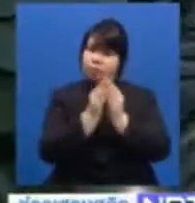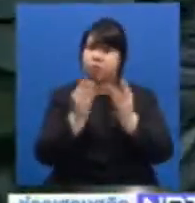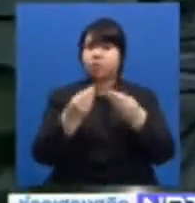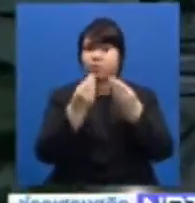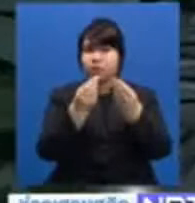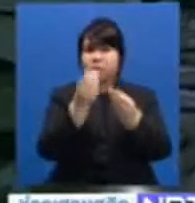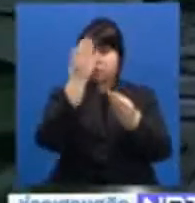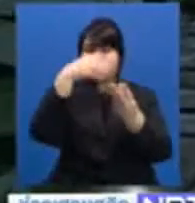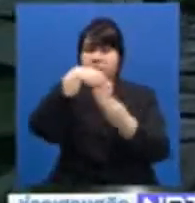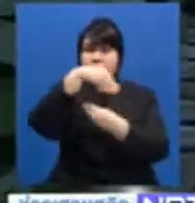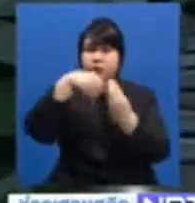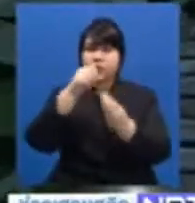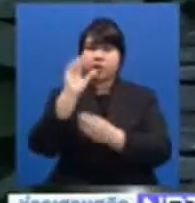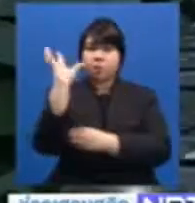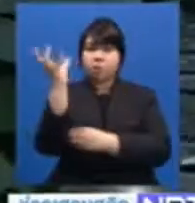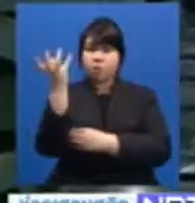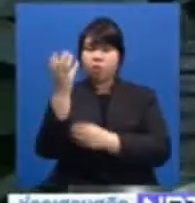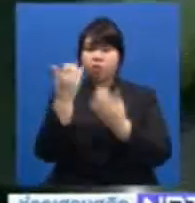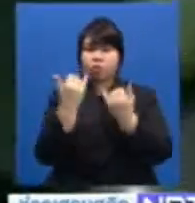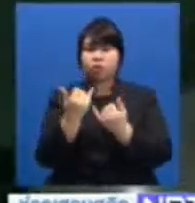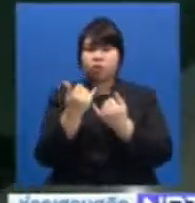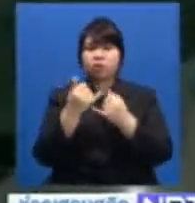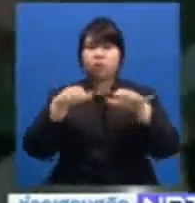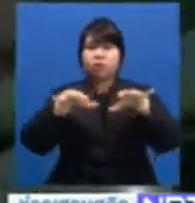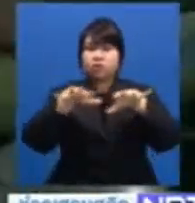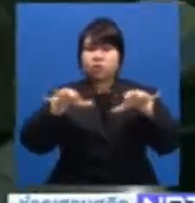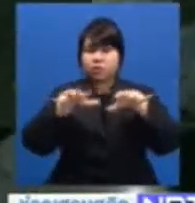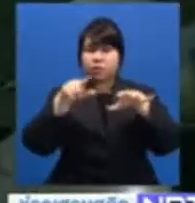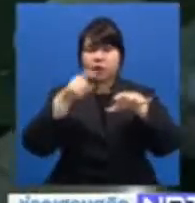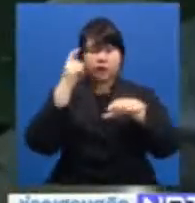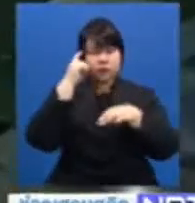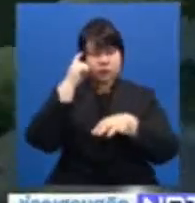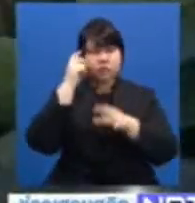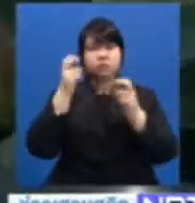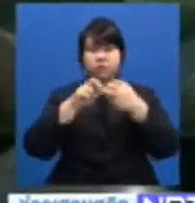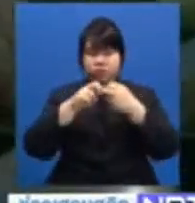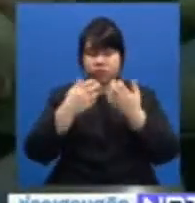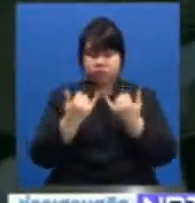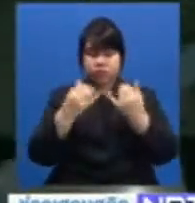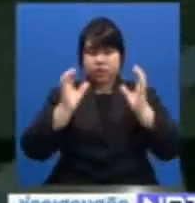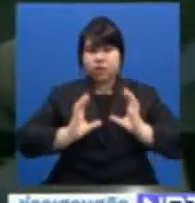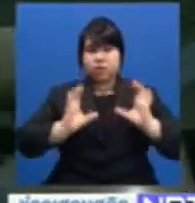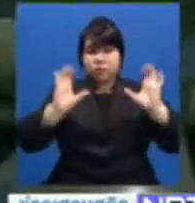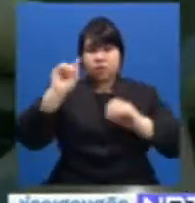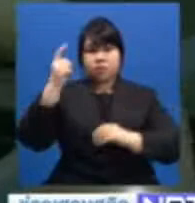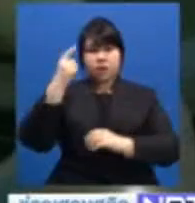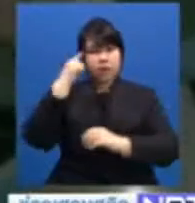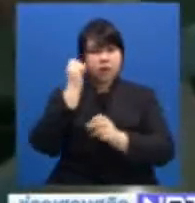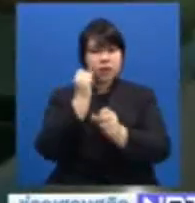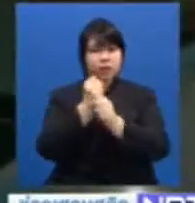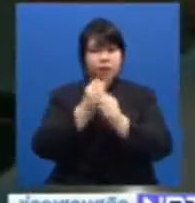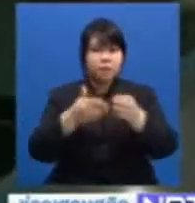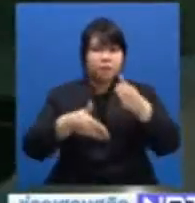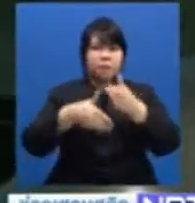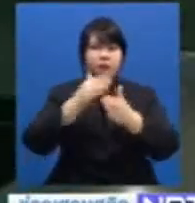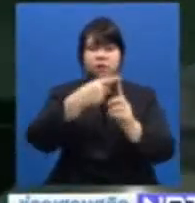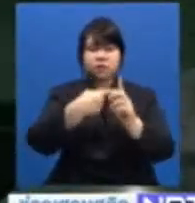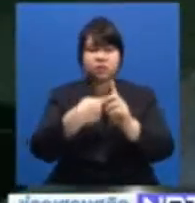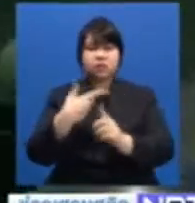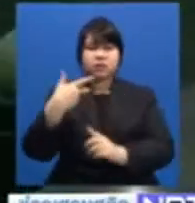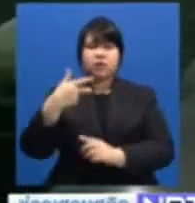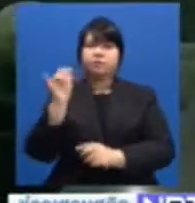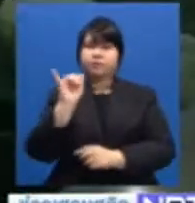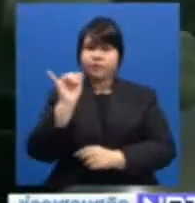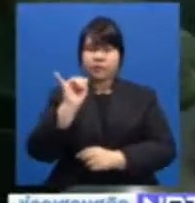เห็นว่าเศรษฐกิจโลกยังอยู่ในภาวะทรงตัวจึงเป็นเรื่องยากที่รัฐบาลใหม่จะทำงานให้เห็นผลภายใน 3เดือน